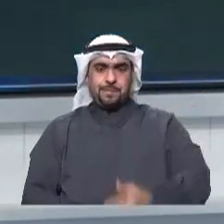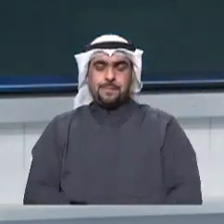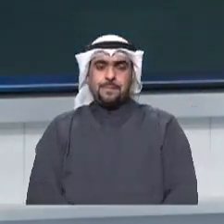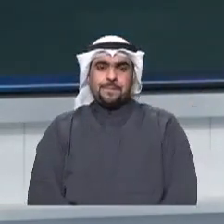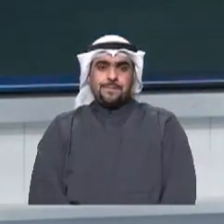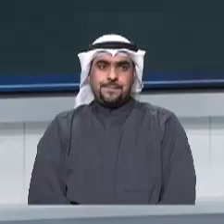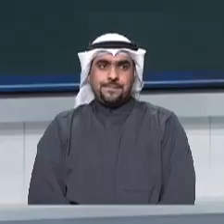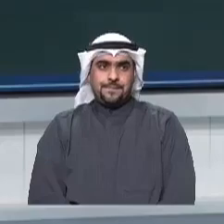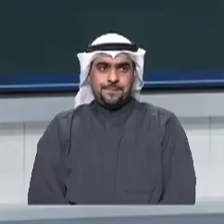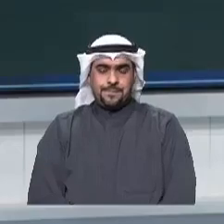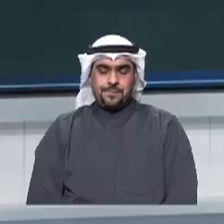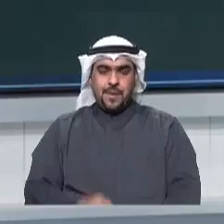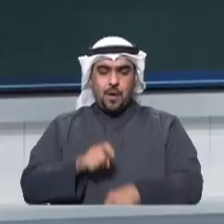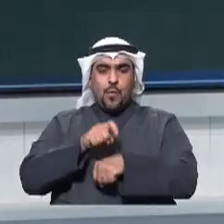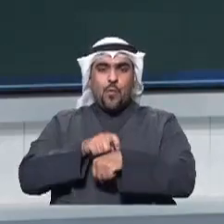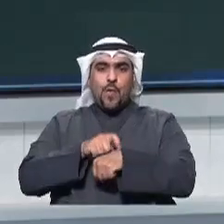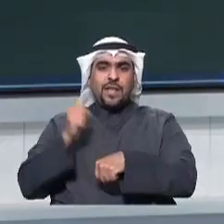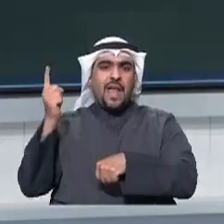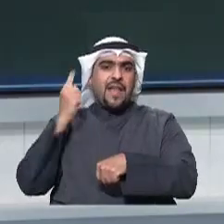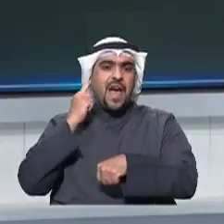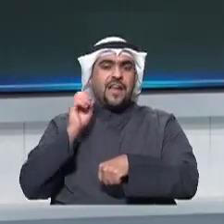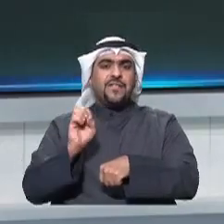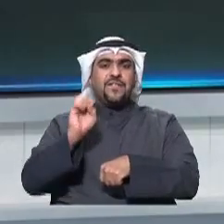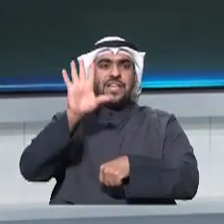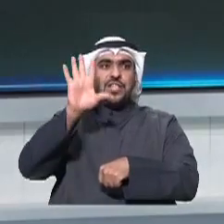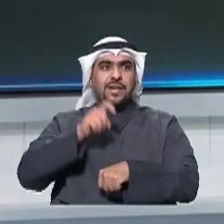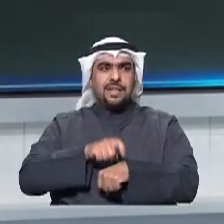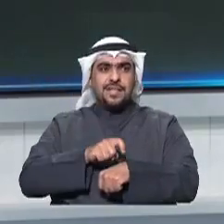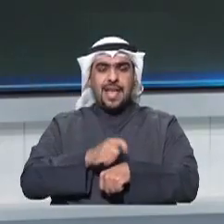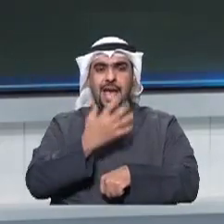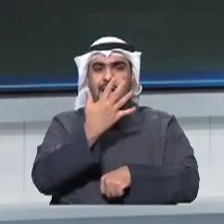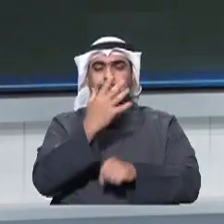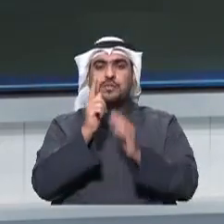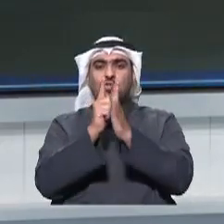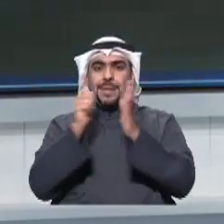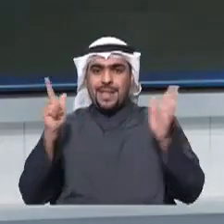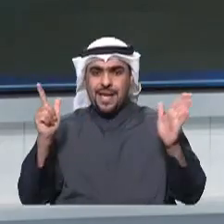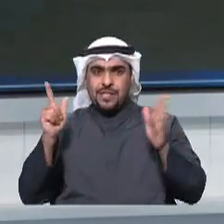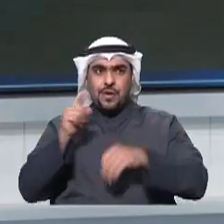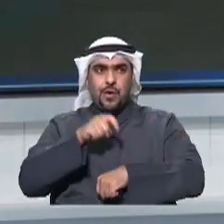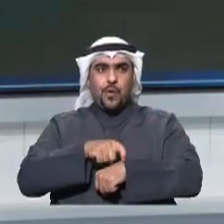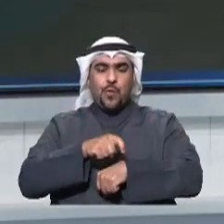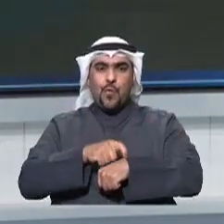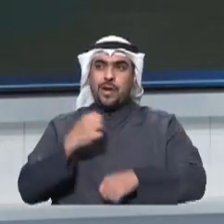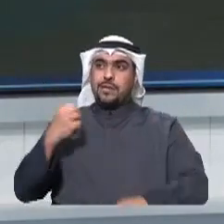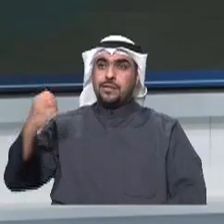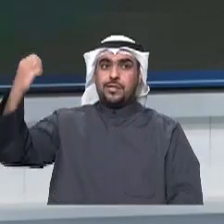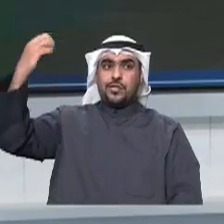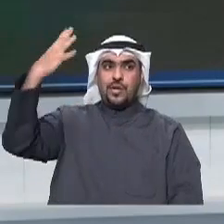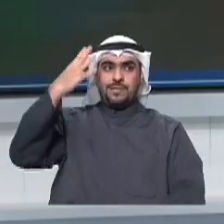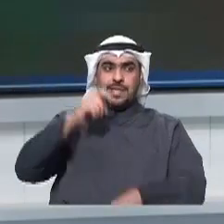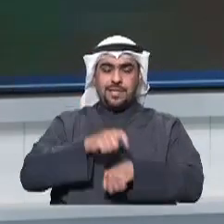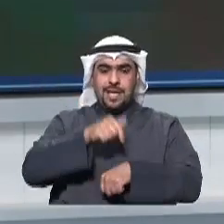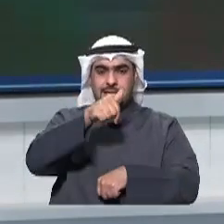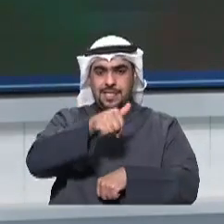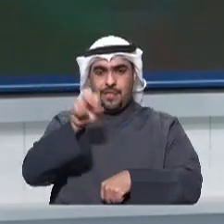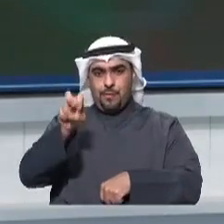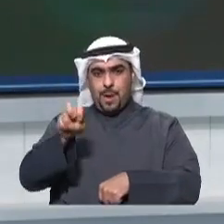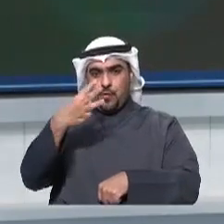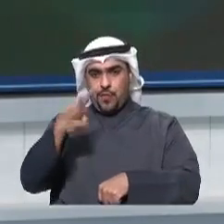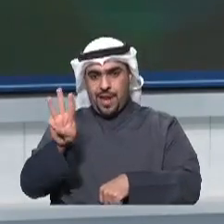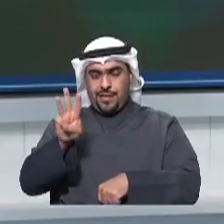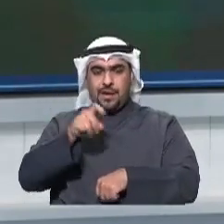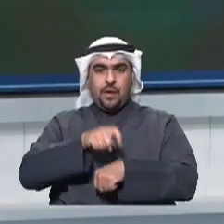2 إلى 5 أقدام. أذان الفجر حسب التوقيت المحلي لمدينة الكويت الساعة 5:17، شروق الشمس